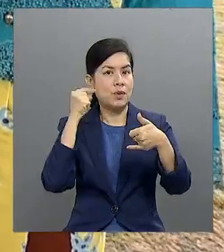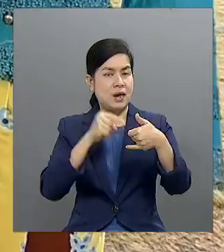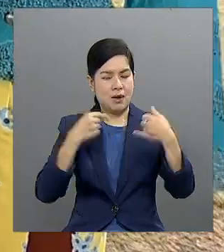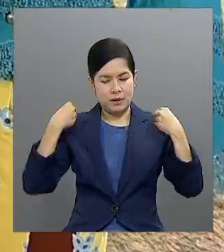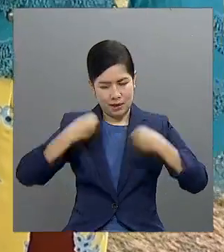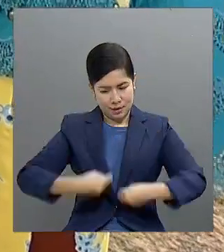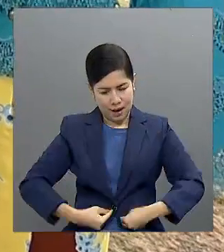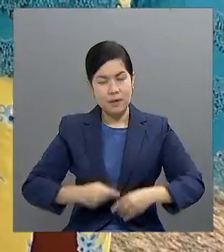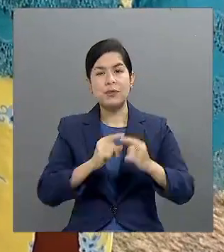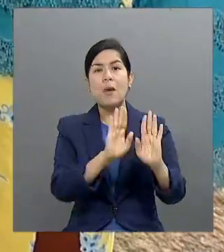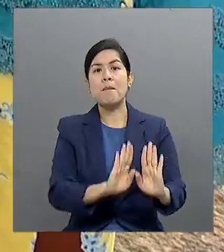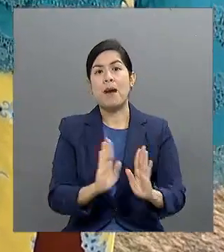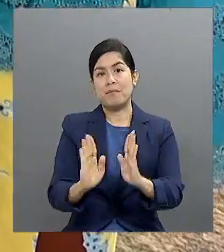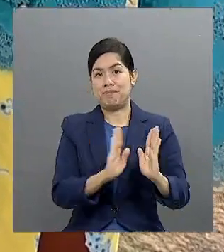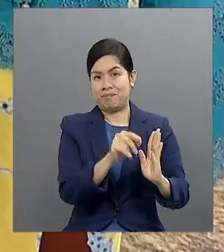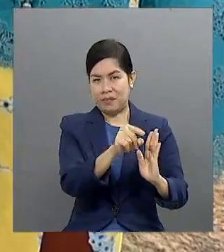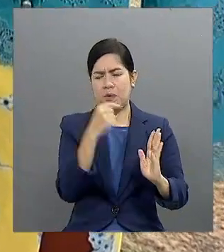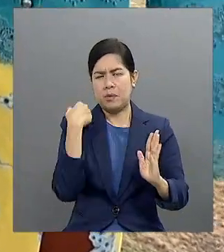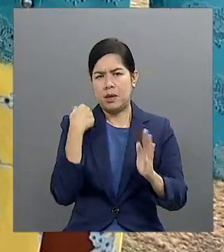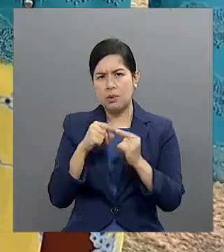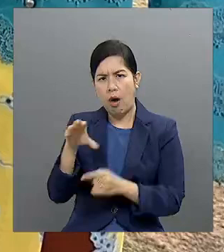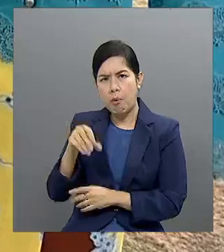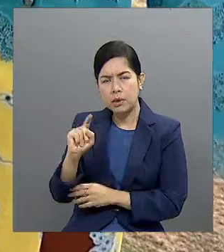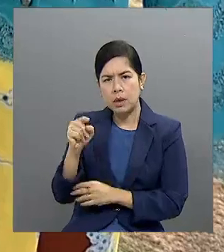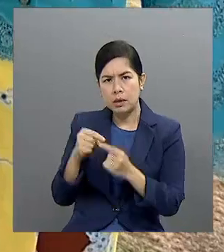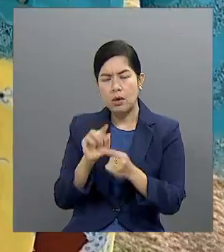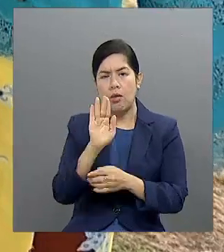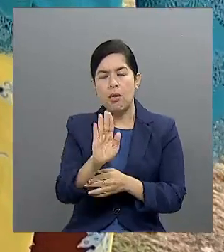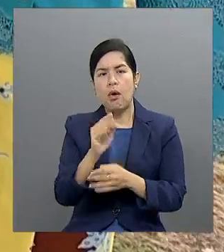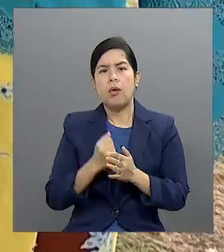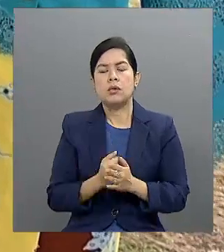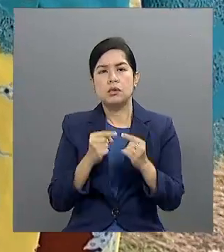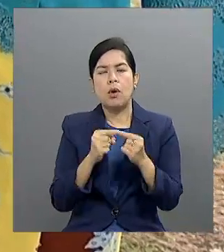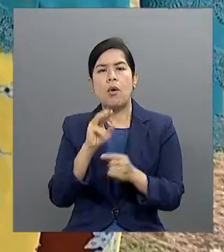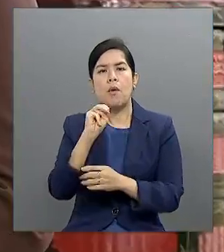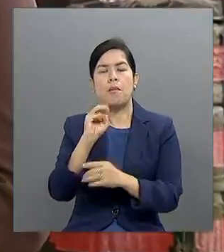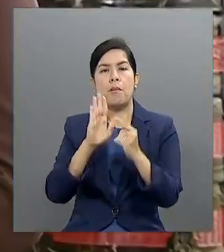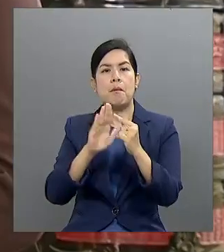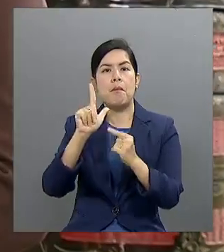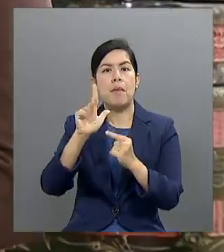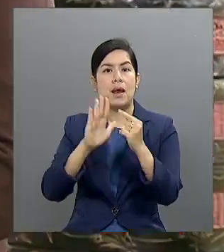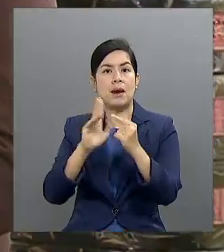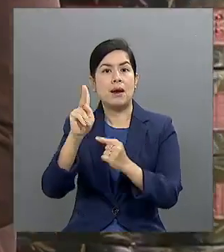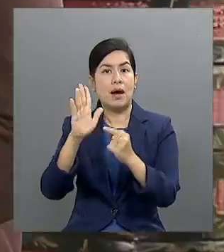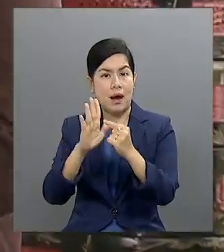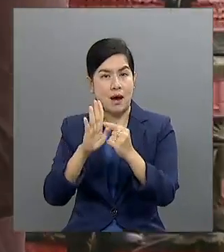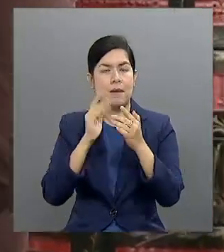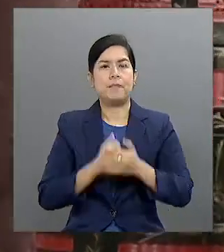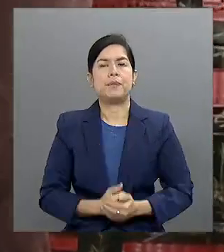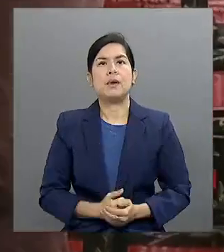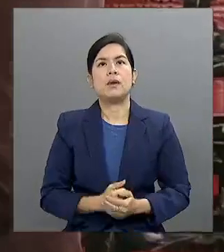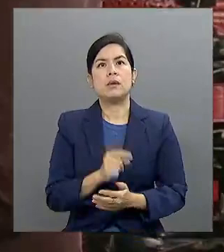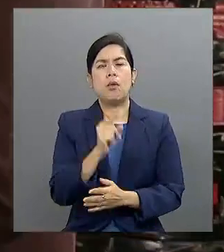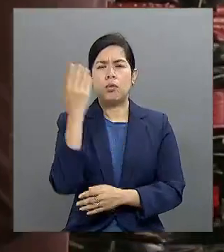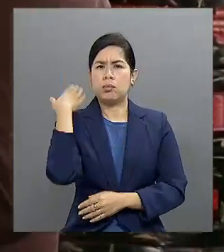จากช่องแคบมะละกานะครับแล้วก็เสื้อแบบนี้เนี่ยครับก็คือว่าเราได้เป็นแฟชั่นในการแต่งกายตั้งแต่หลังสงคร